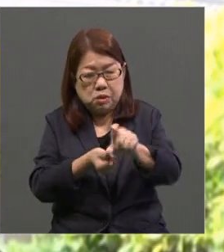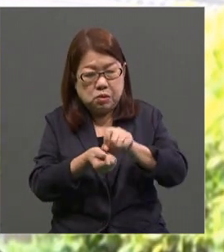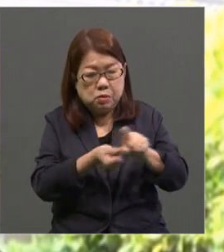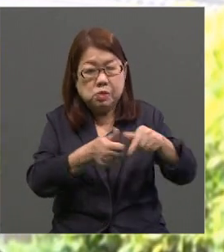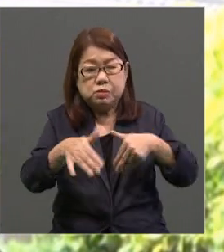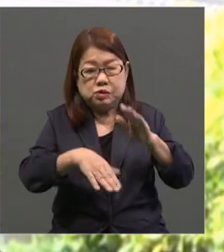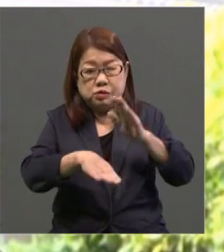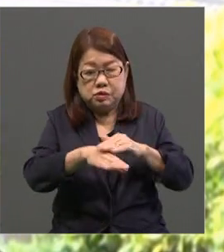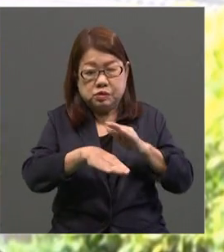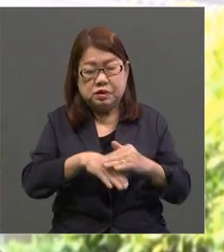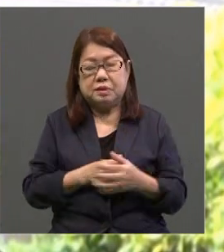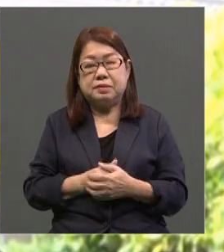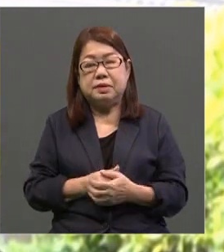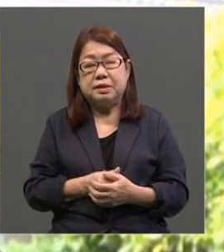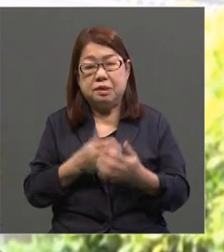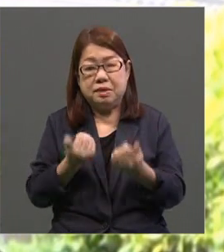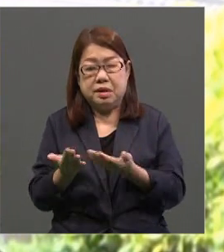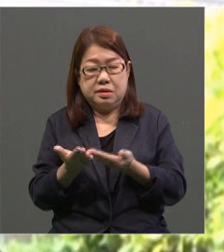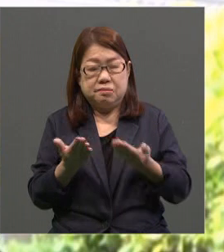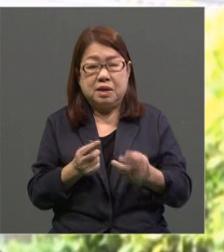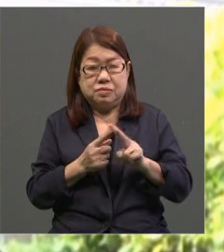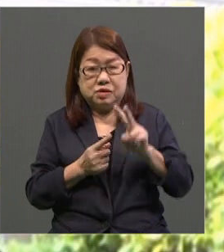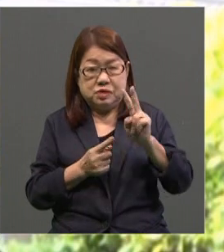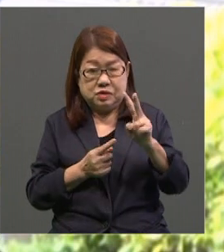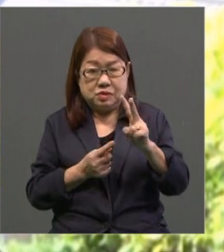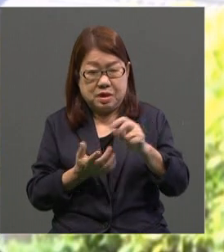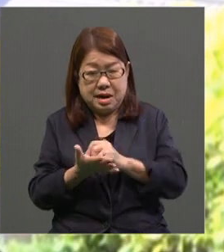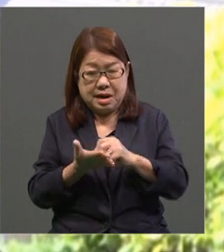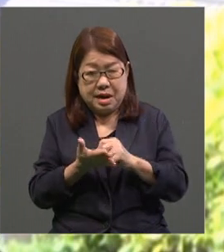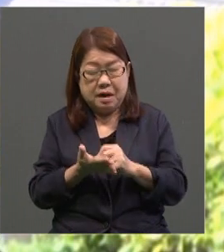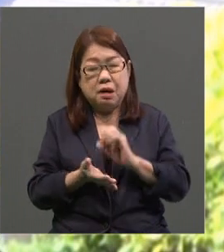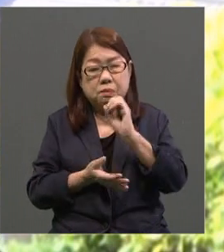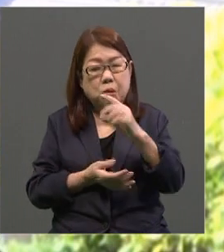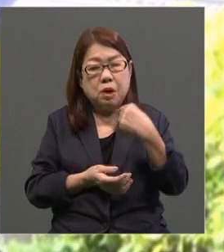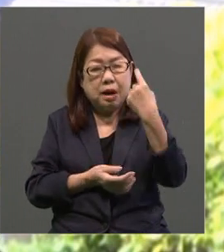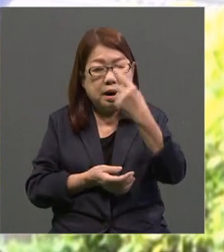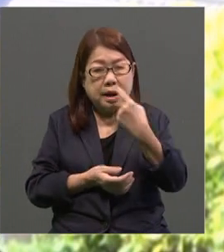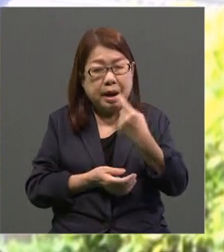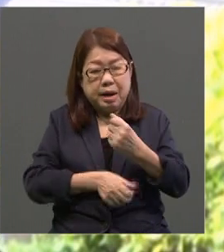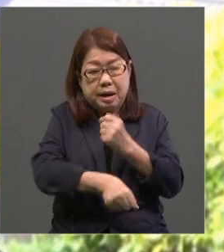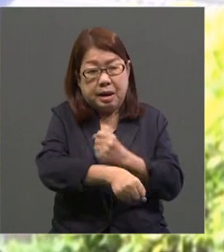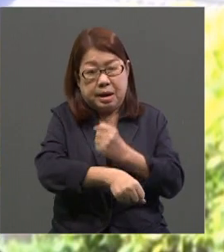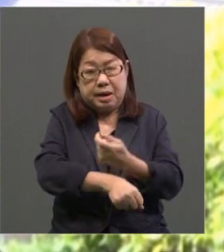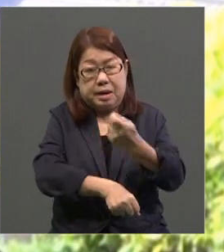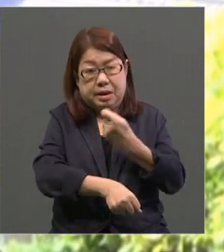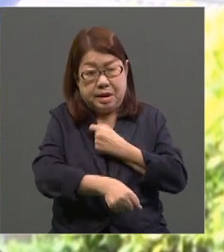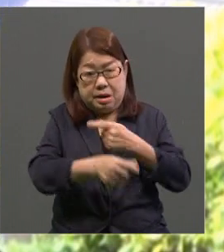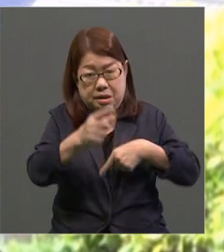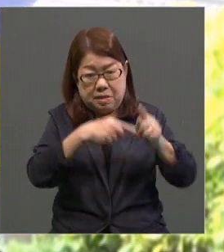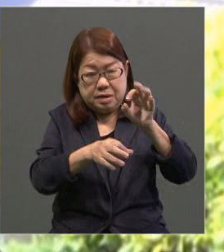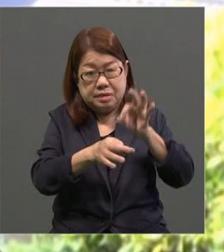ชญากรรมทางเทคโนโลยีนั้นนะได้กำหนดให้ผู้ที่เปิดบัญชีบัตรอิเล็กท